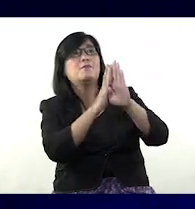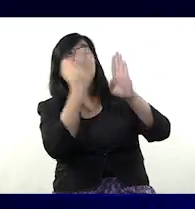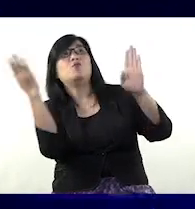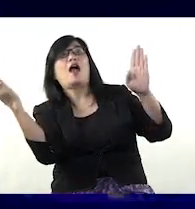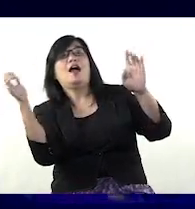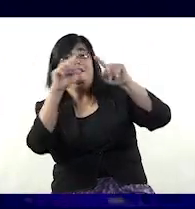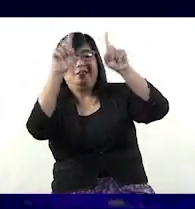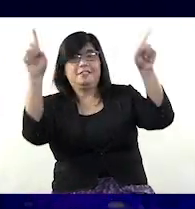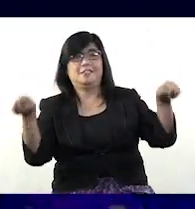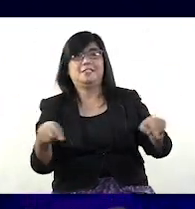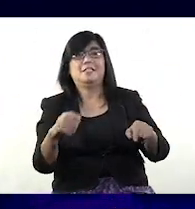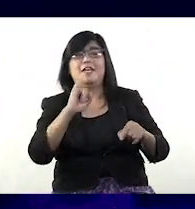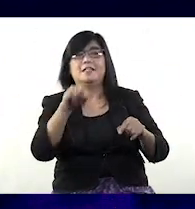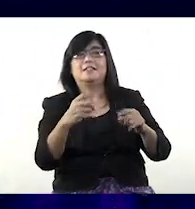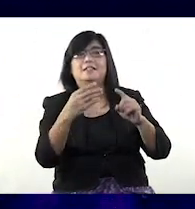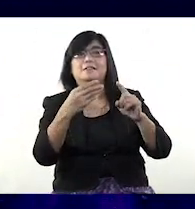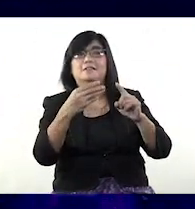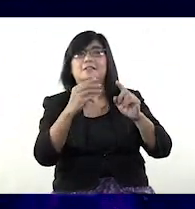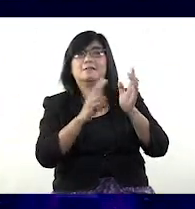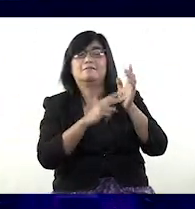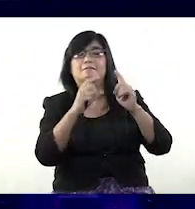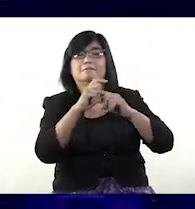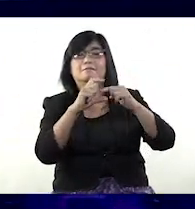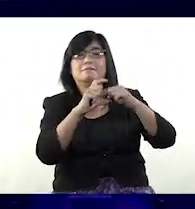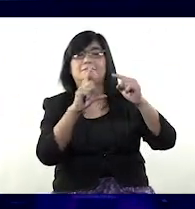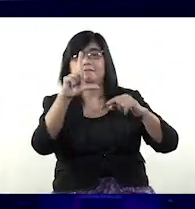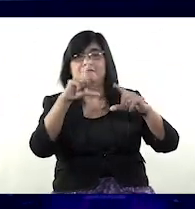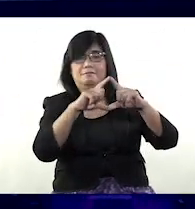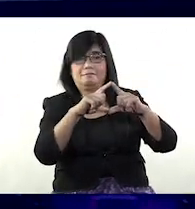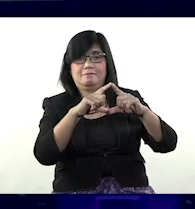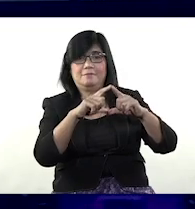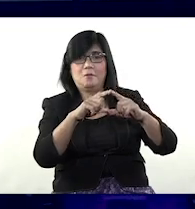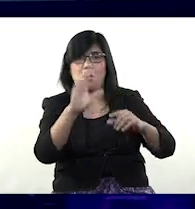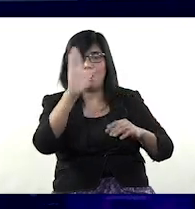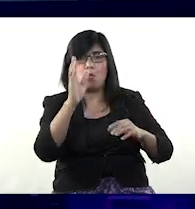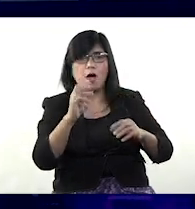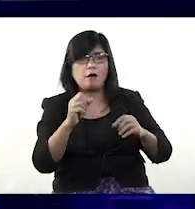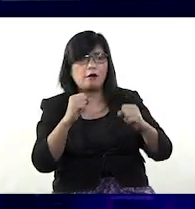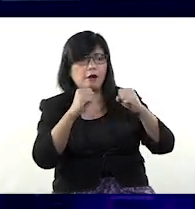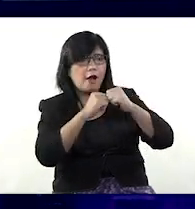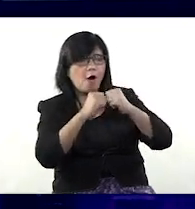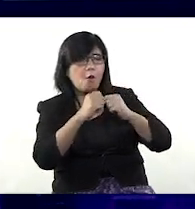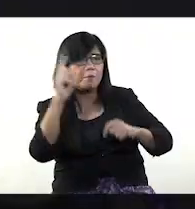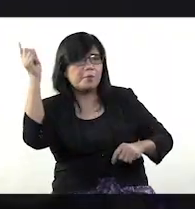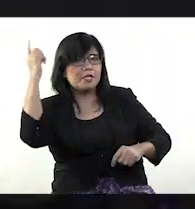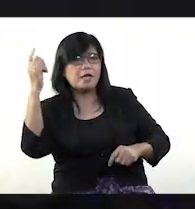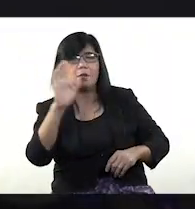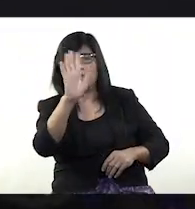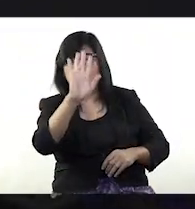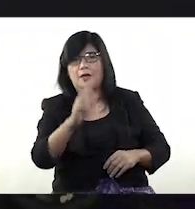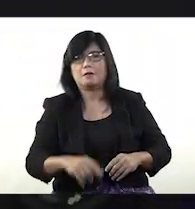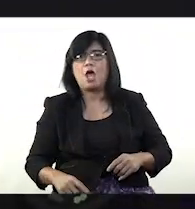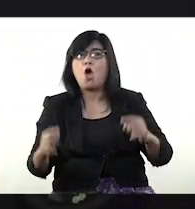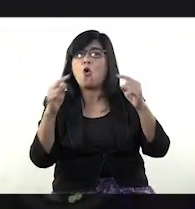knit Antangin bukan lantangnya karena kalimat juga bilang seperti yang biasa dilakukan hubungan dengan Tuhan tidak boleh